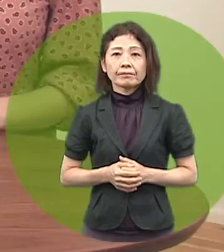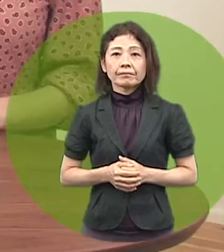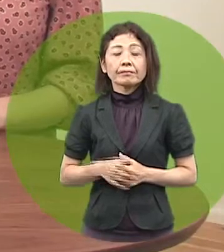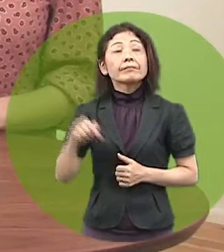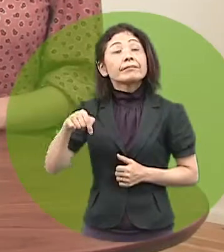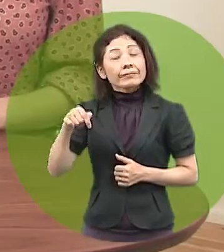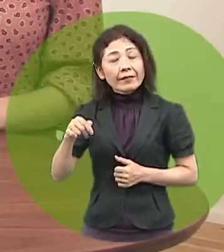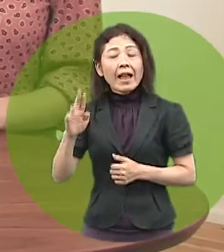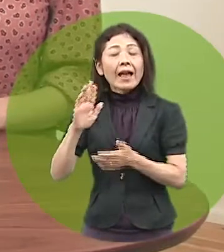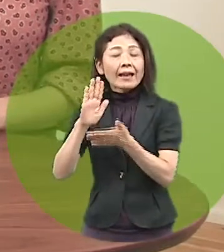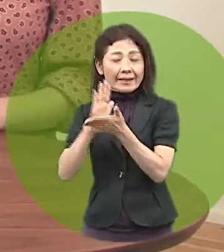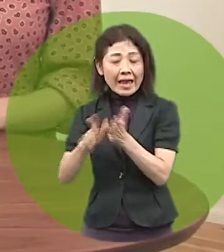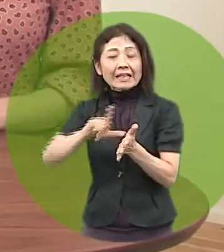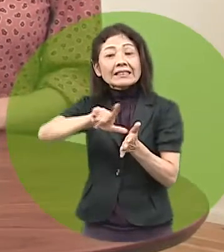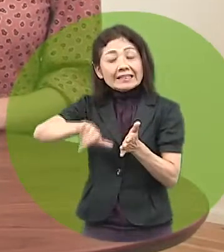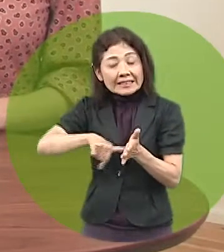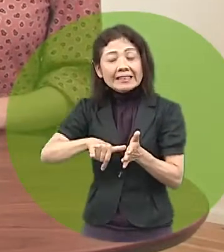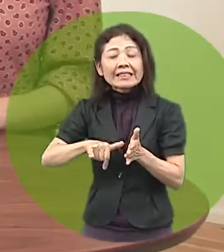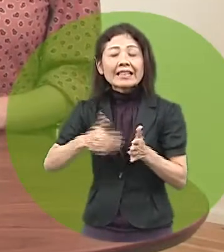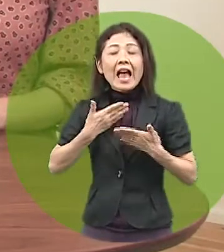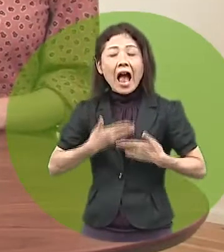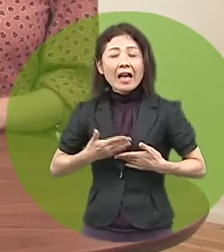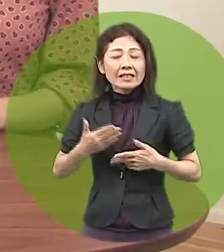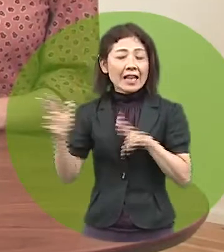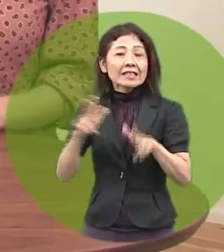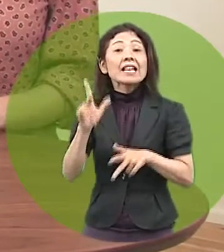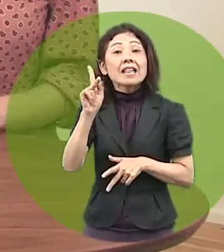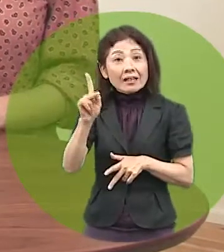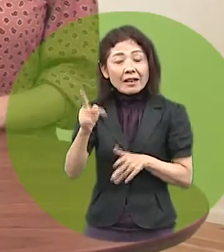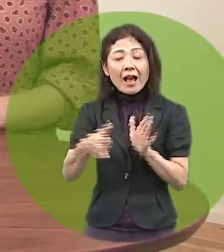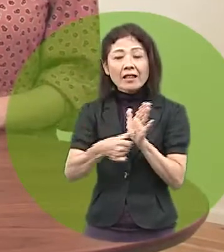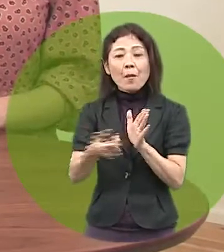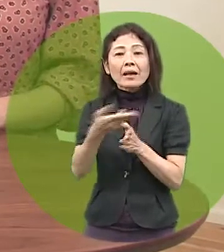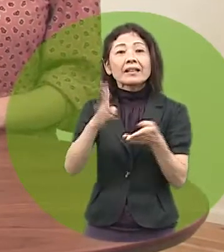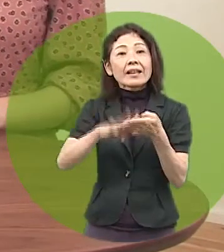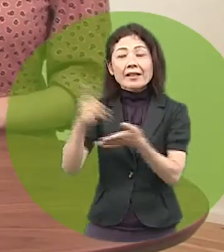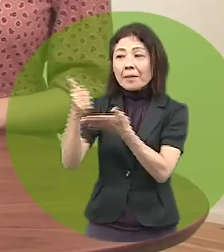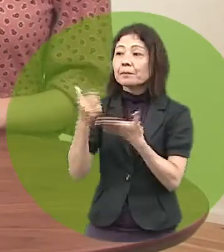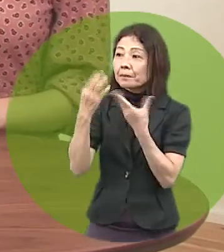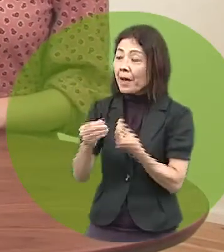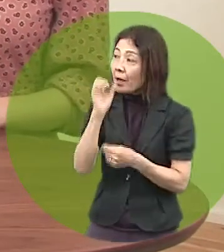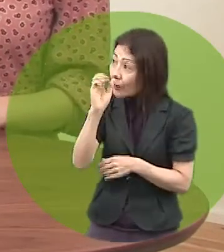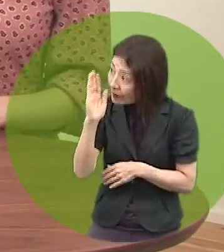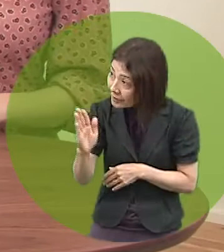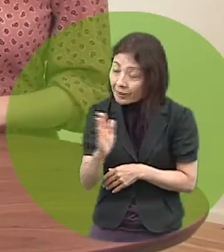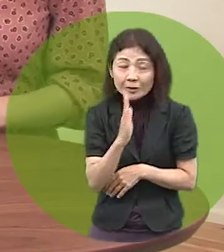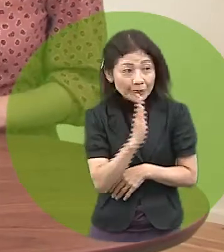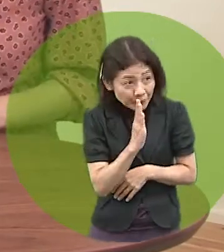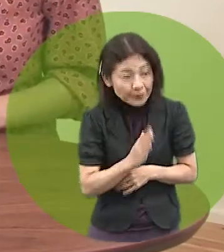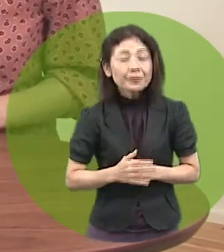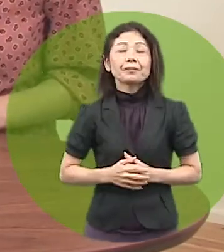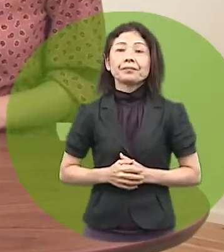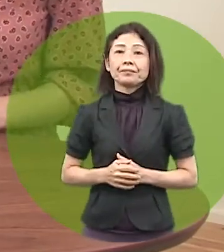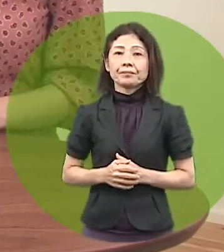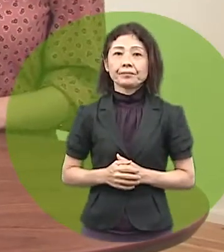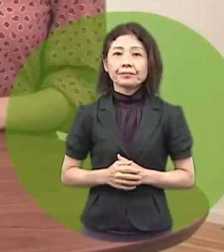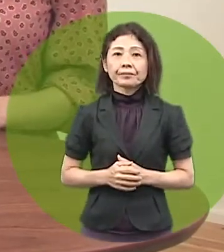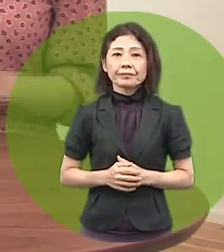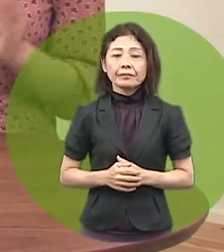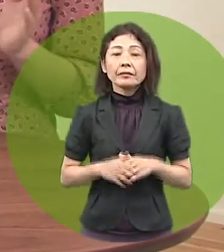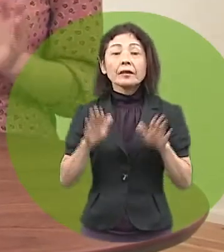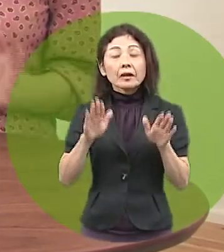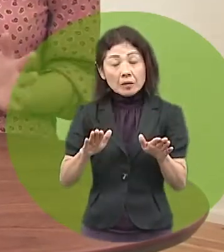スタジオには県地域安全政策課の池田さんにお越しいただきましたよろしくお願い致します